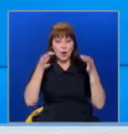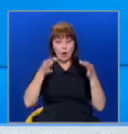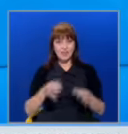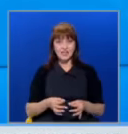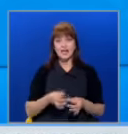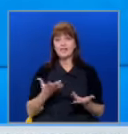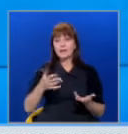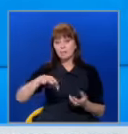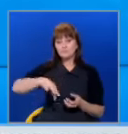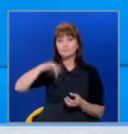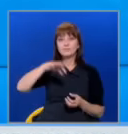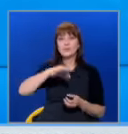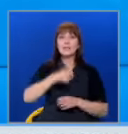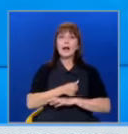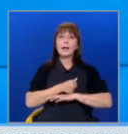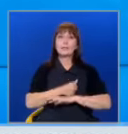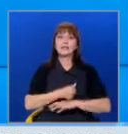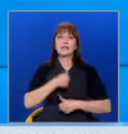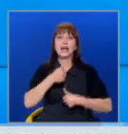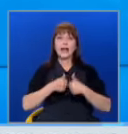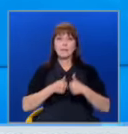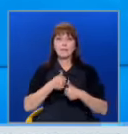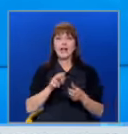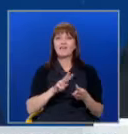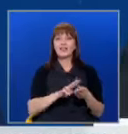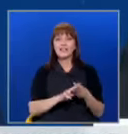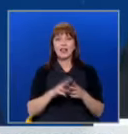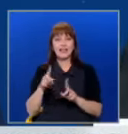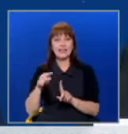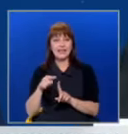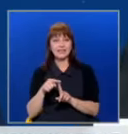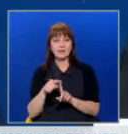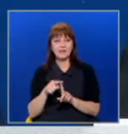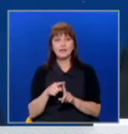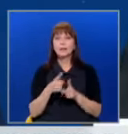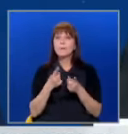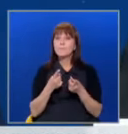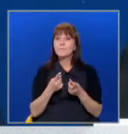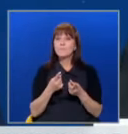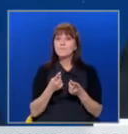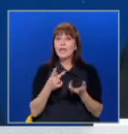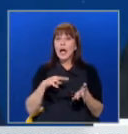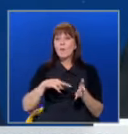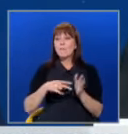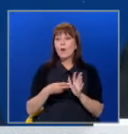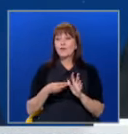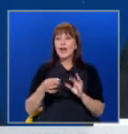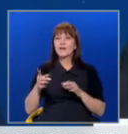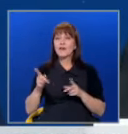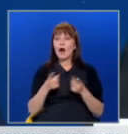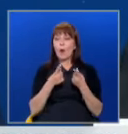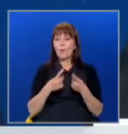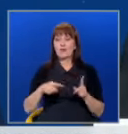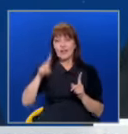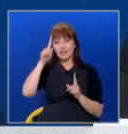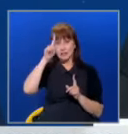официално номинацията си за кметската надпревара. Васил Терзиев. Моделът на управление на столицата през последните повече